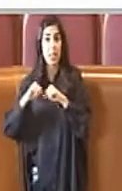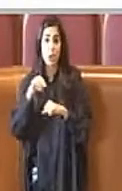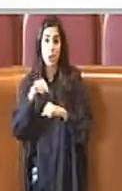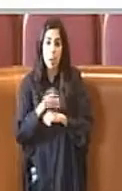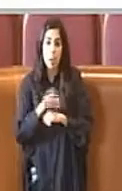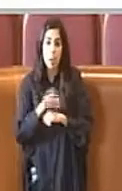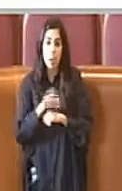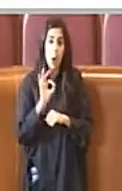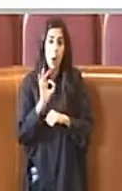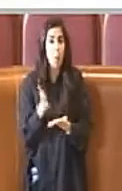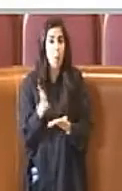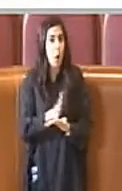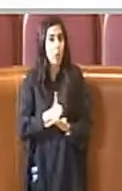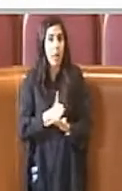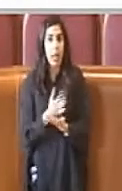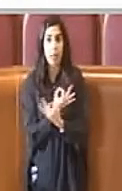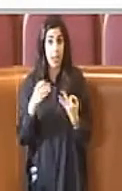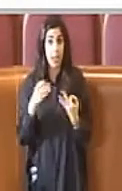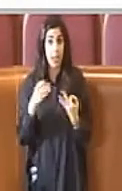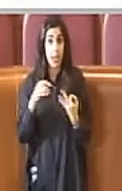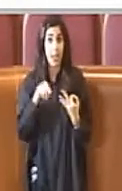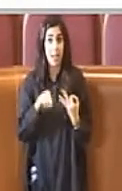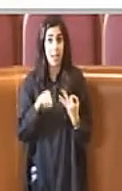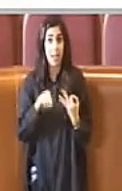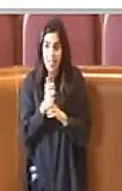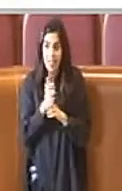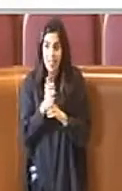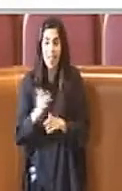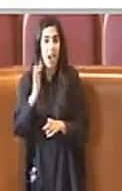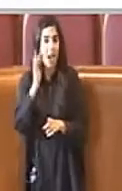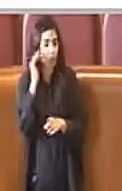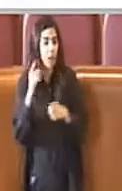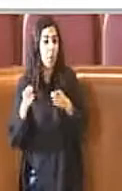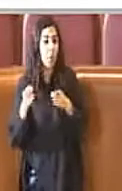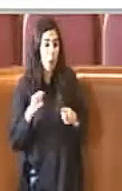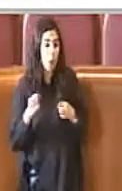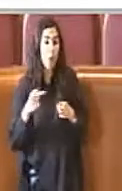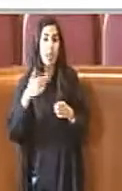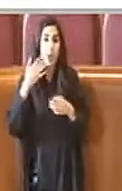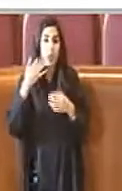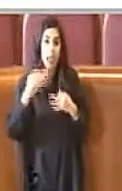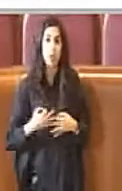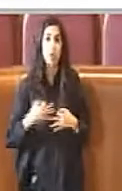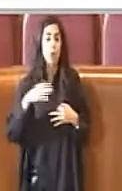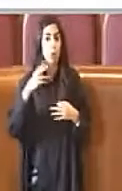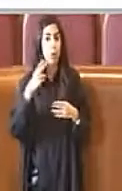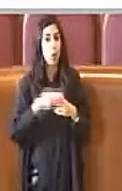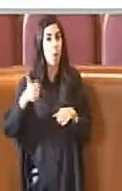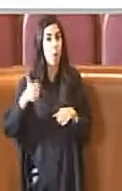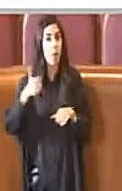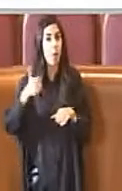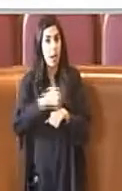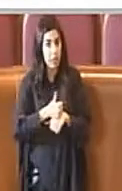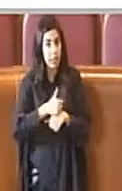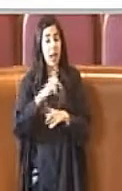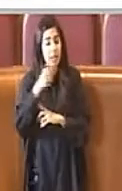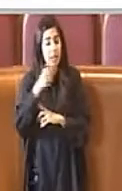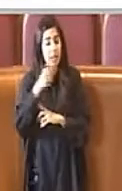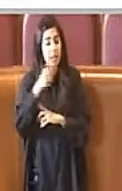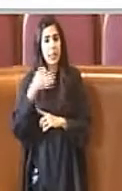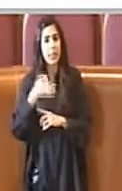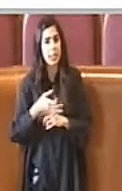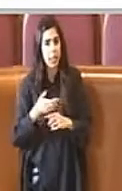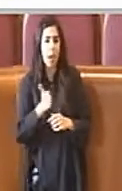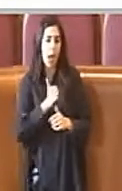appunto e quindi deputati ad essere ascoltati nelle fasi dei processi decisionali di roma capitale nel rispetto delle reciproche autonomie